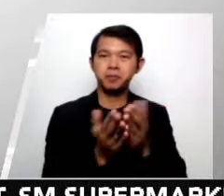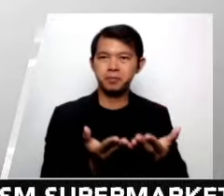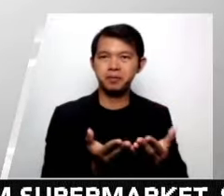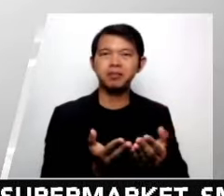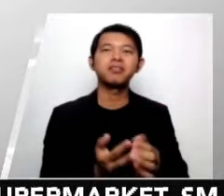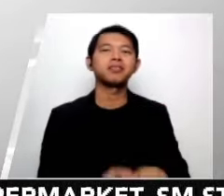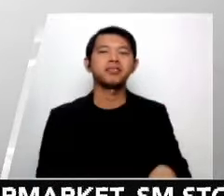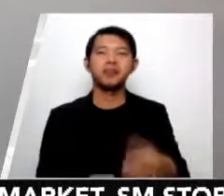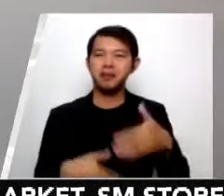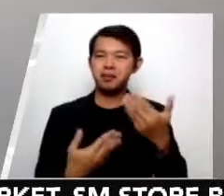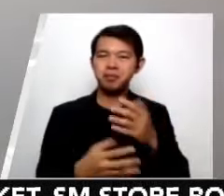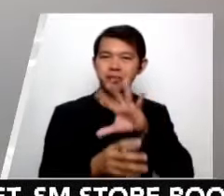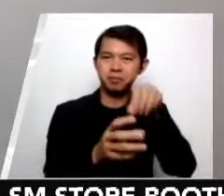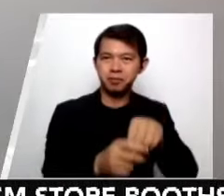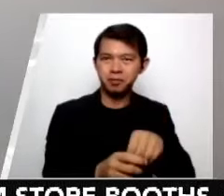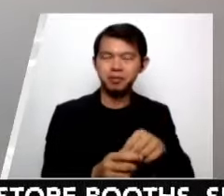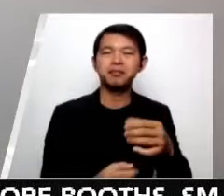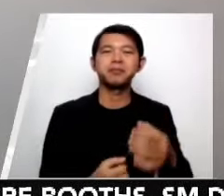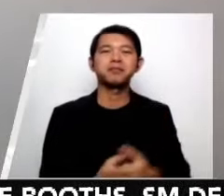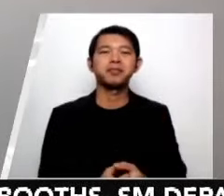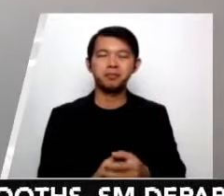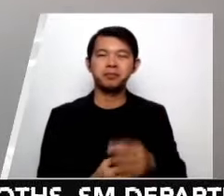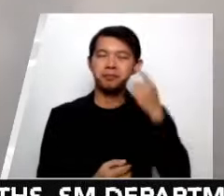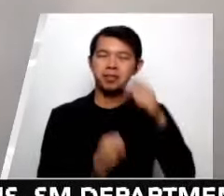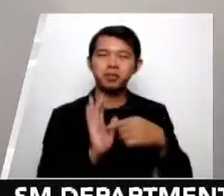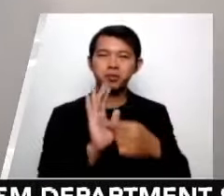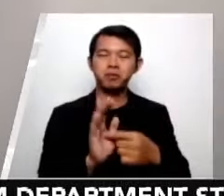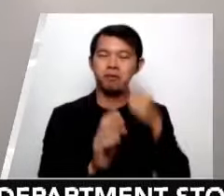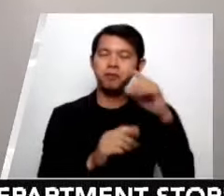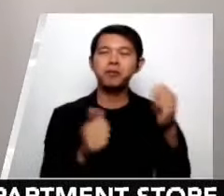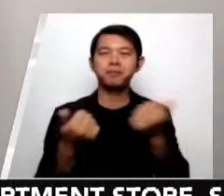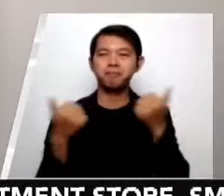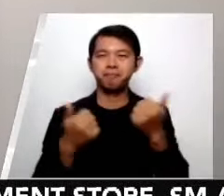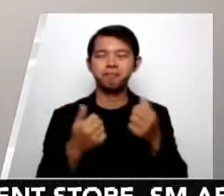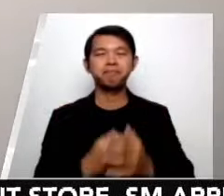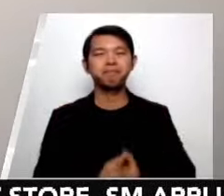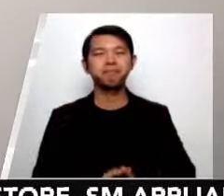anniversary nito. Katatibayan, nagbabalita para sa GMA Integrated News.